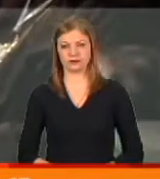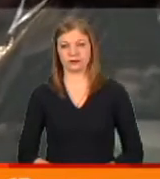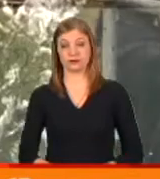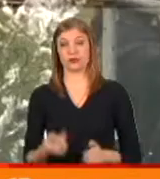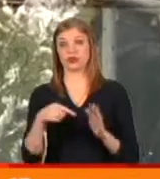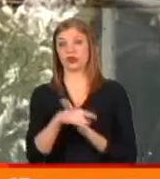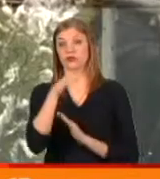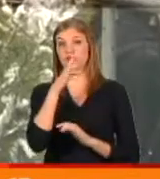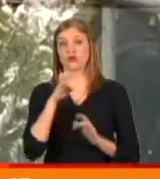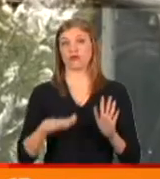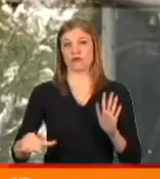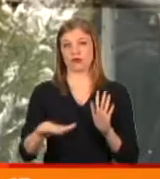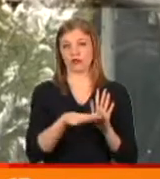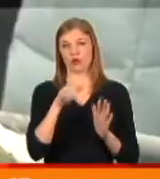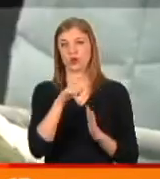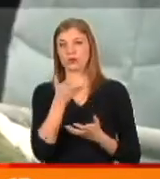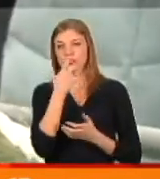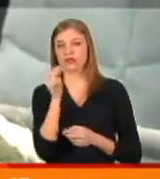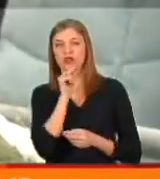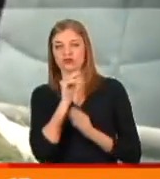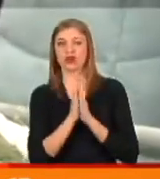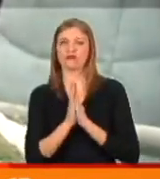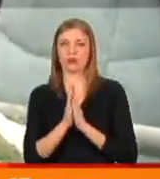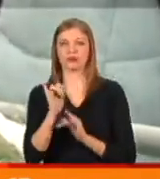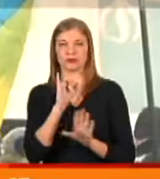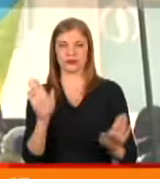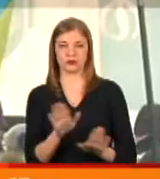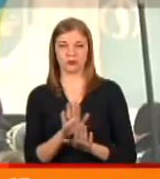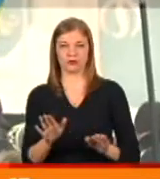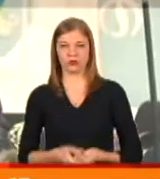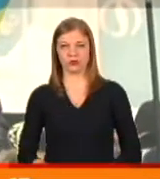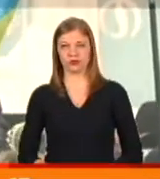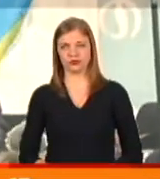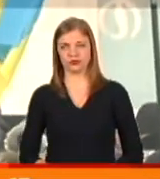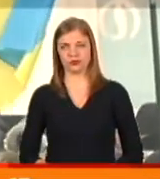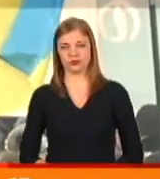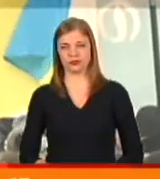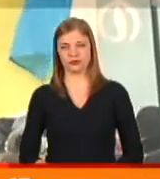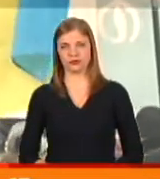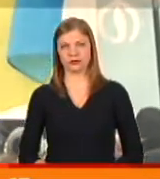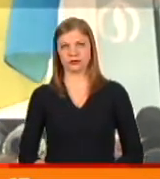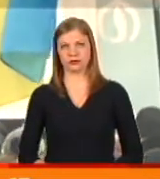Тим часом на площі люди зігріваються чаєм, моляться і співають.